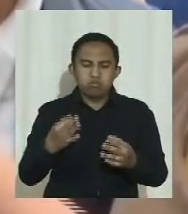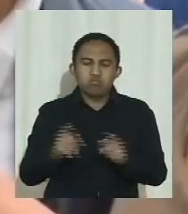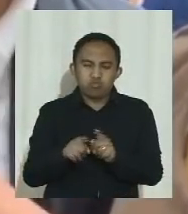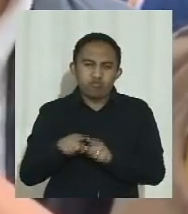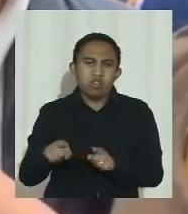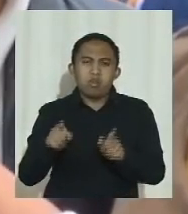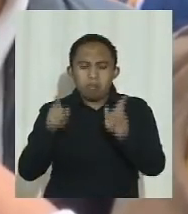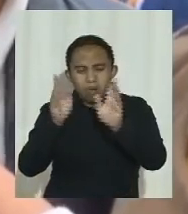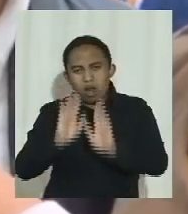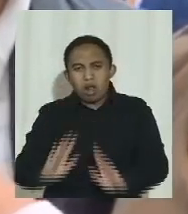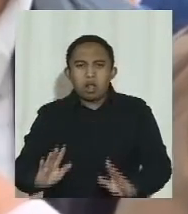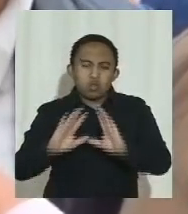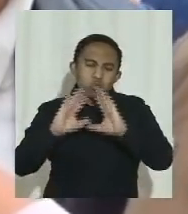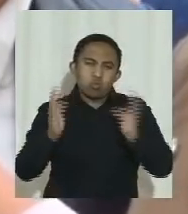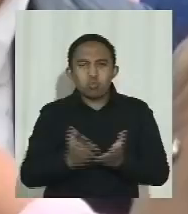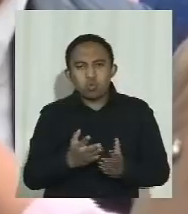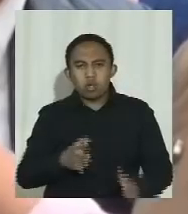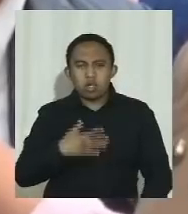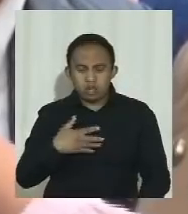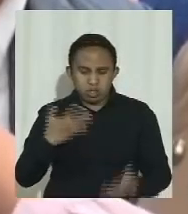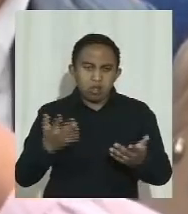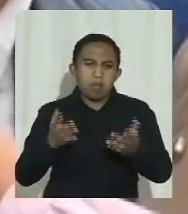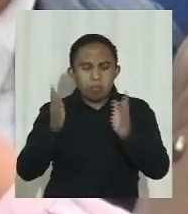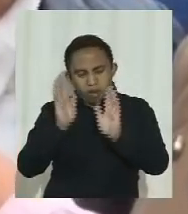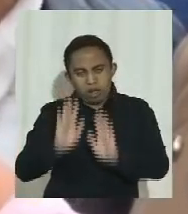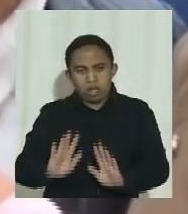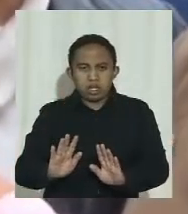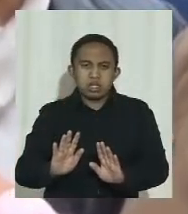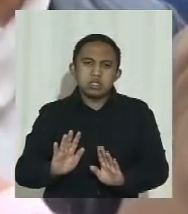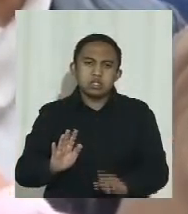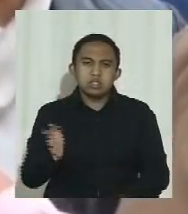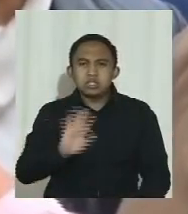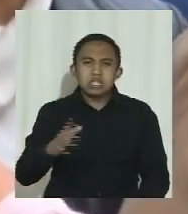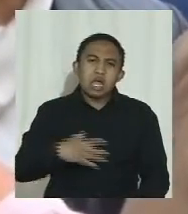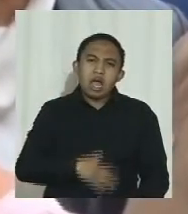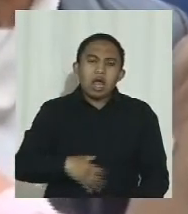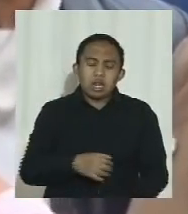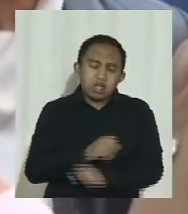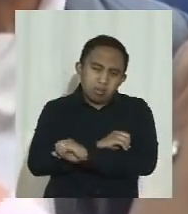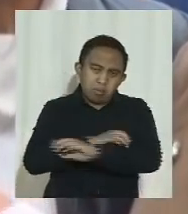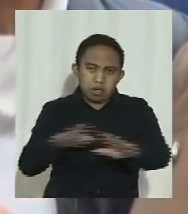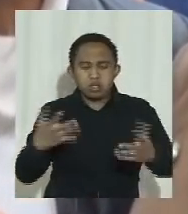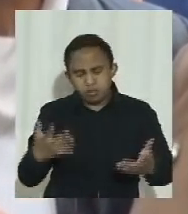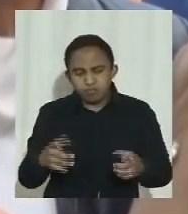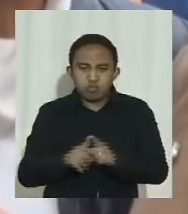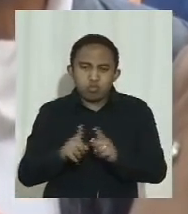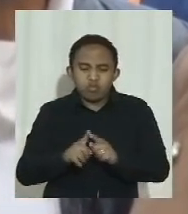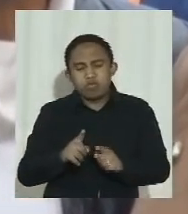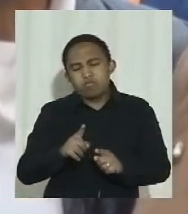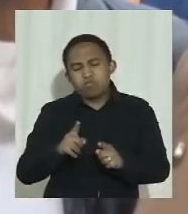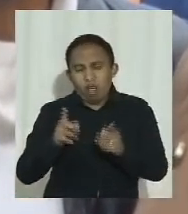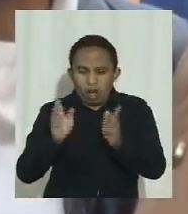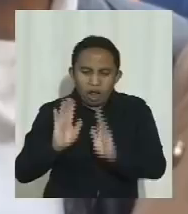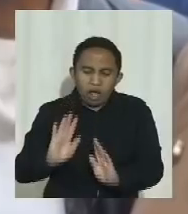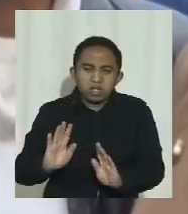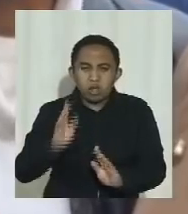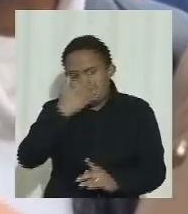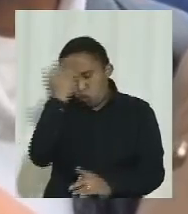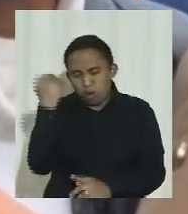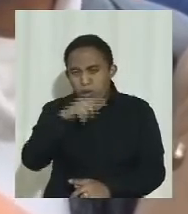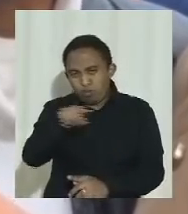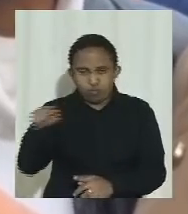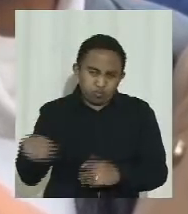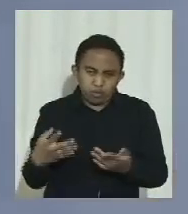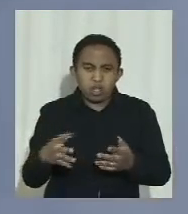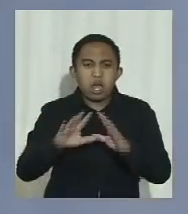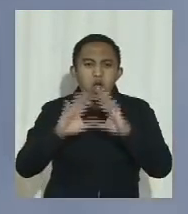manaja tsy partahan'ny aretina izy a ho an'ny tontolon'ny fahasalamana manontolo a, ho an'ny olona rehetra manodidina, ary tsy manimba tontolo iainana